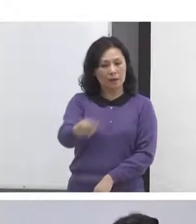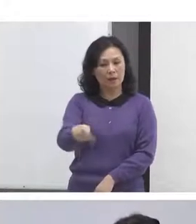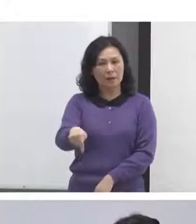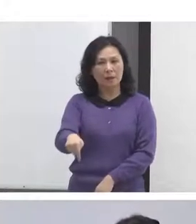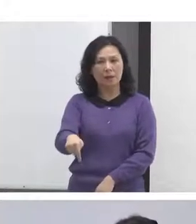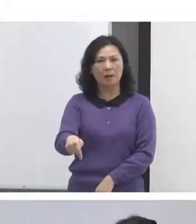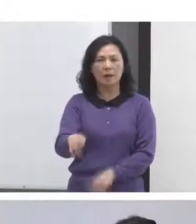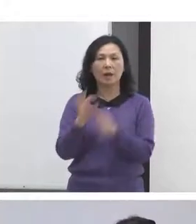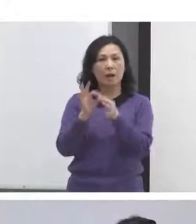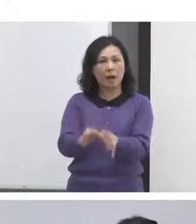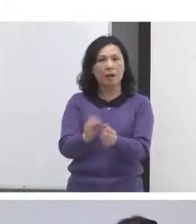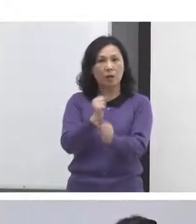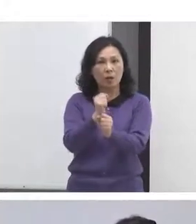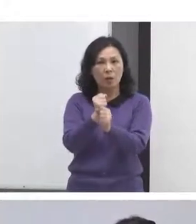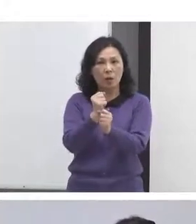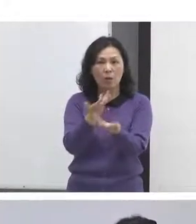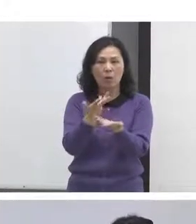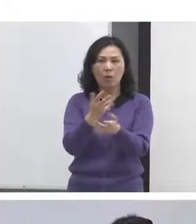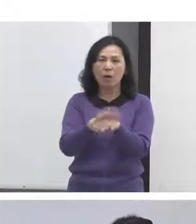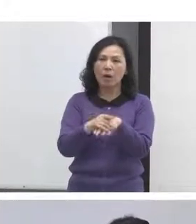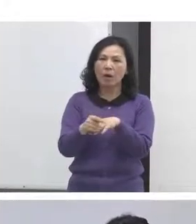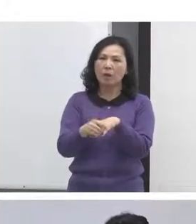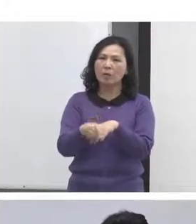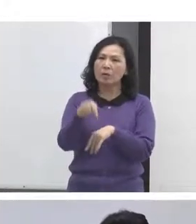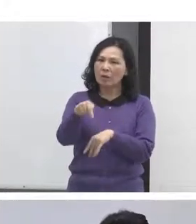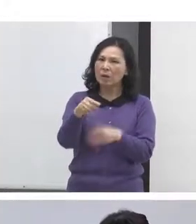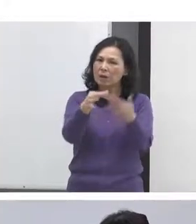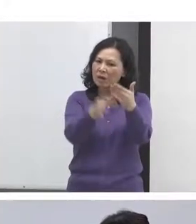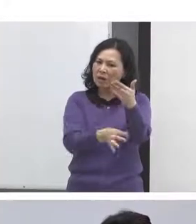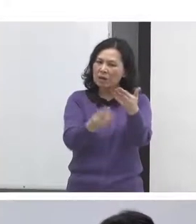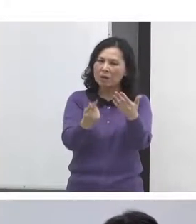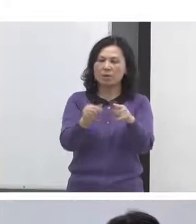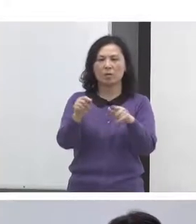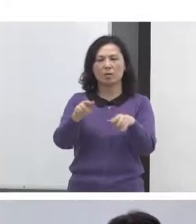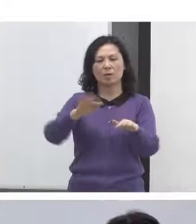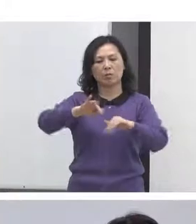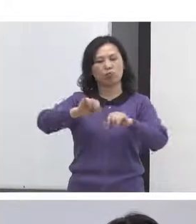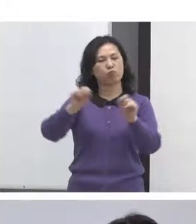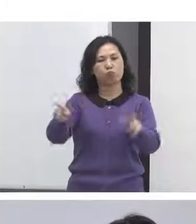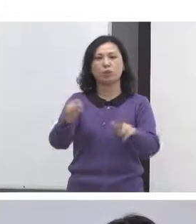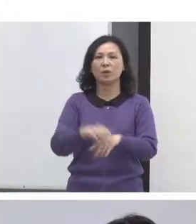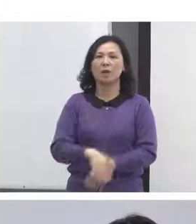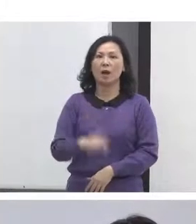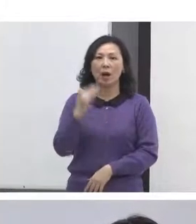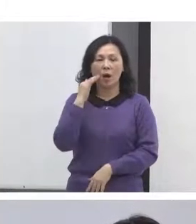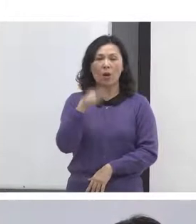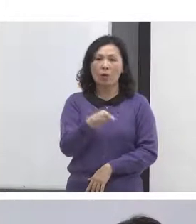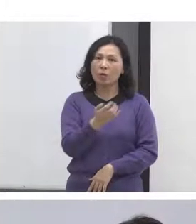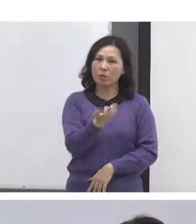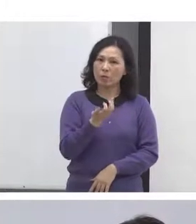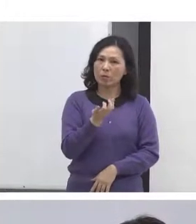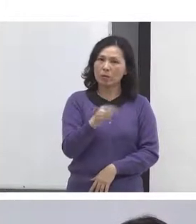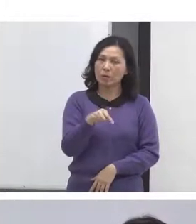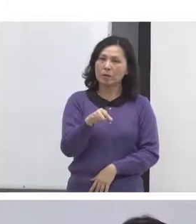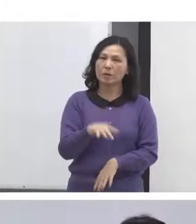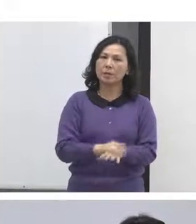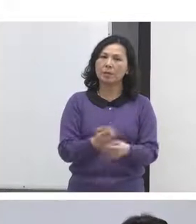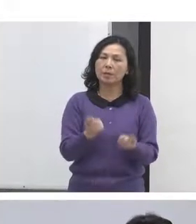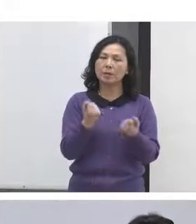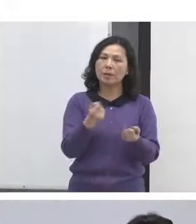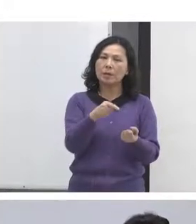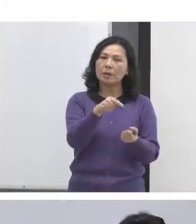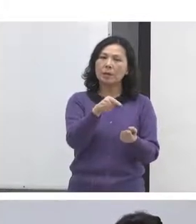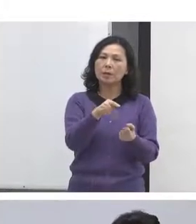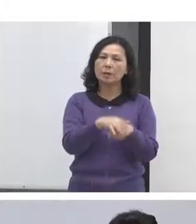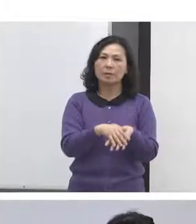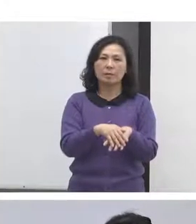展，其实有很多东西已经不是 copyright 这个制度哈。如果说 copyright 是前面的这个，包括在这个 existing form of power